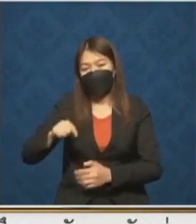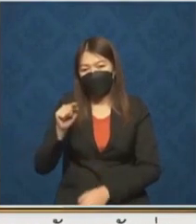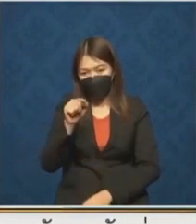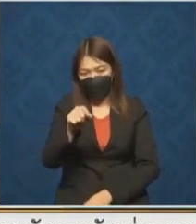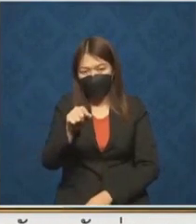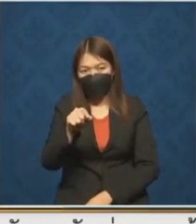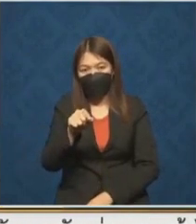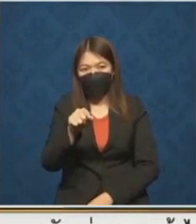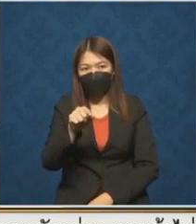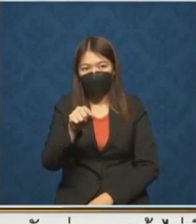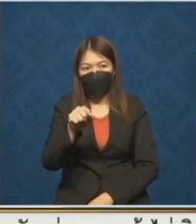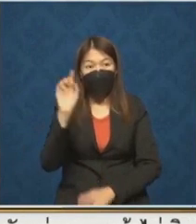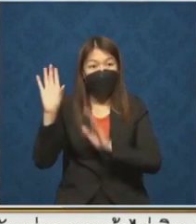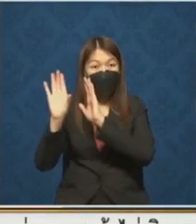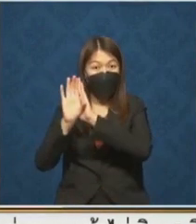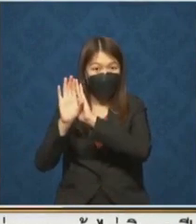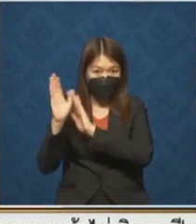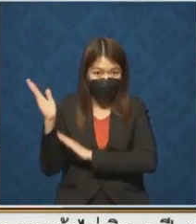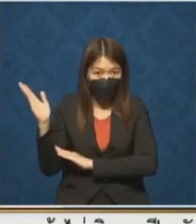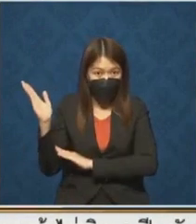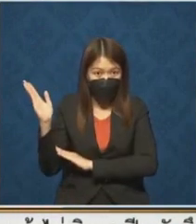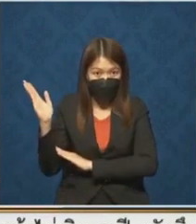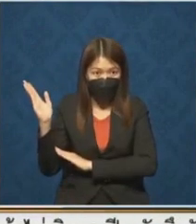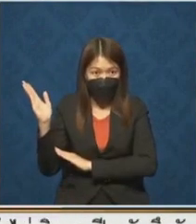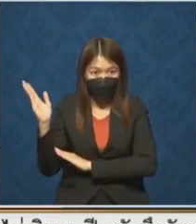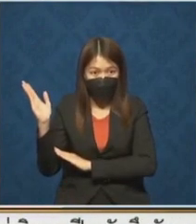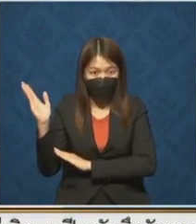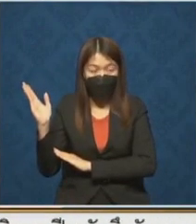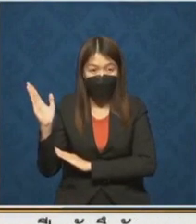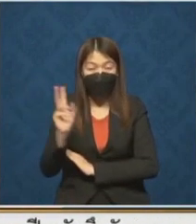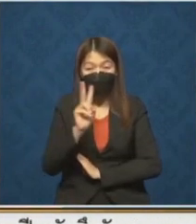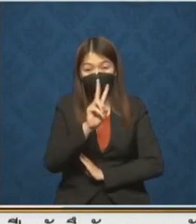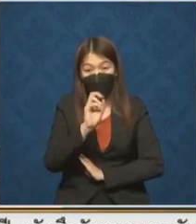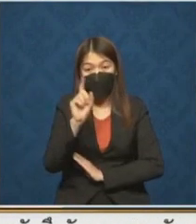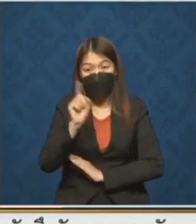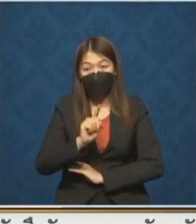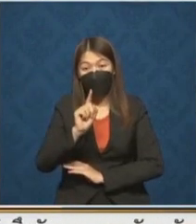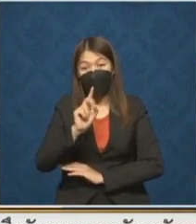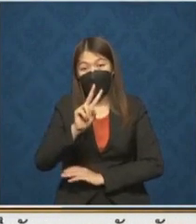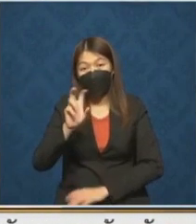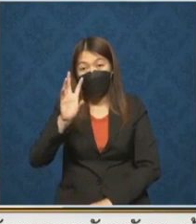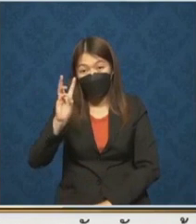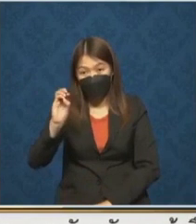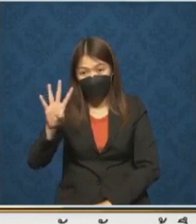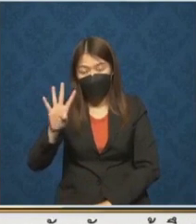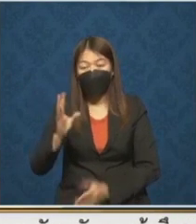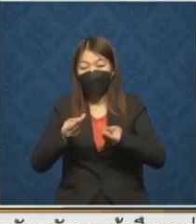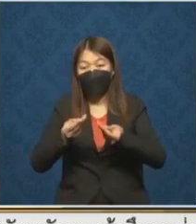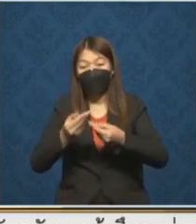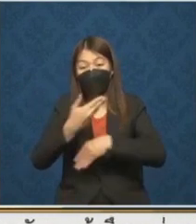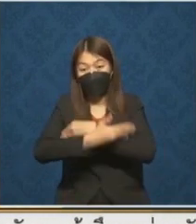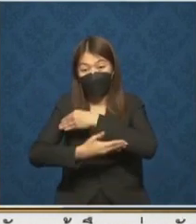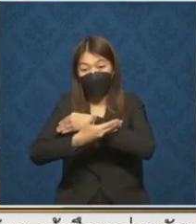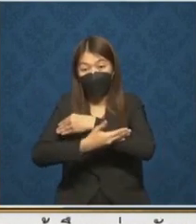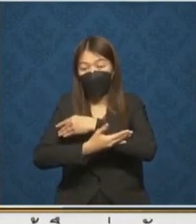5 ทับ 2564เป็คดีที่การลดไฟ ไปฟ้อง